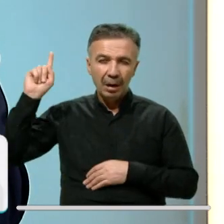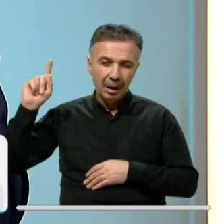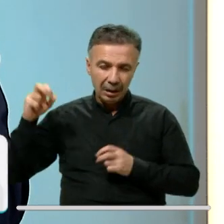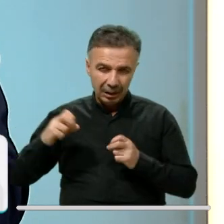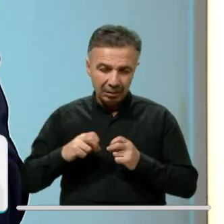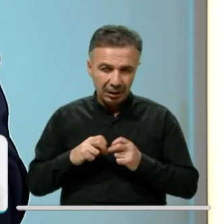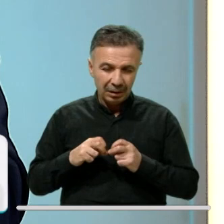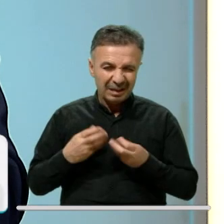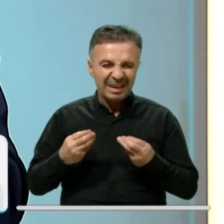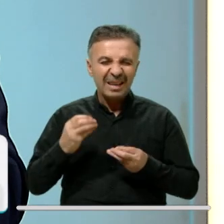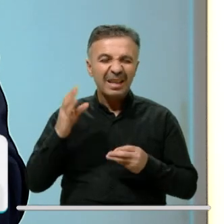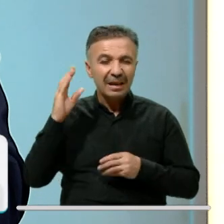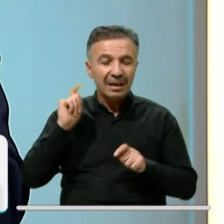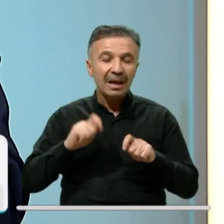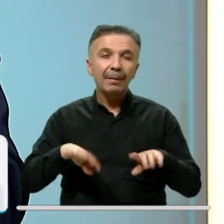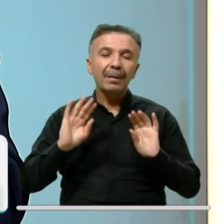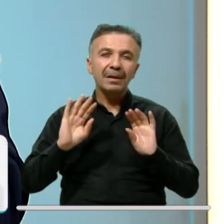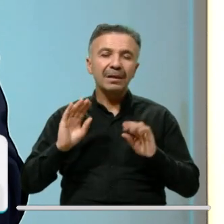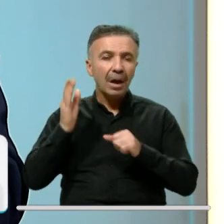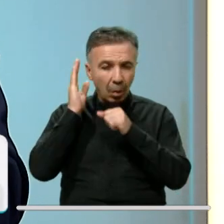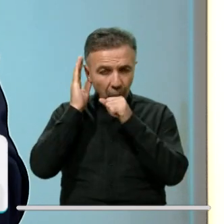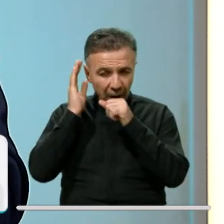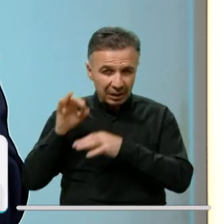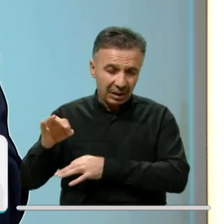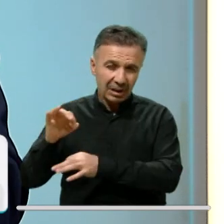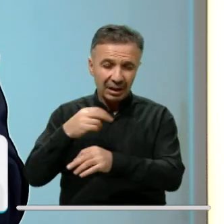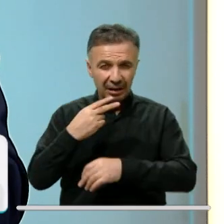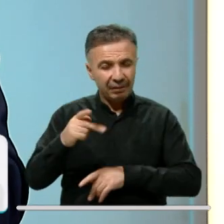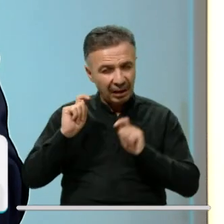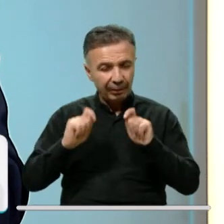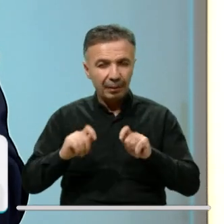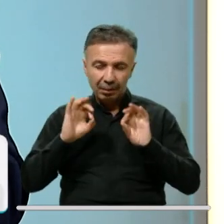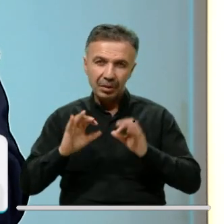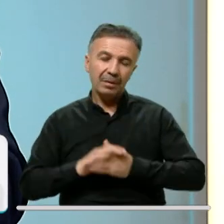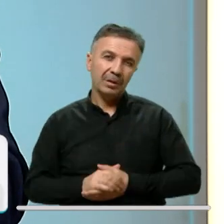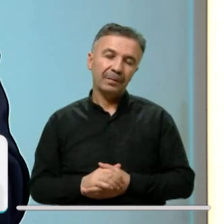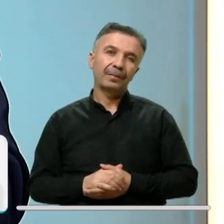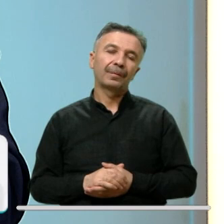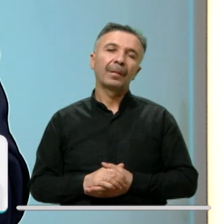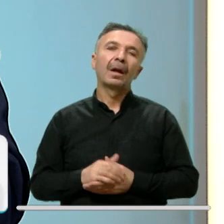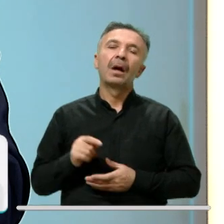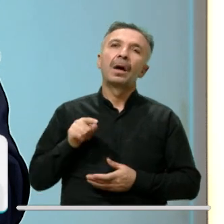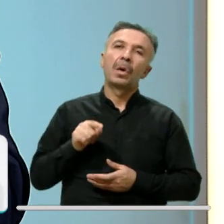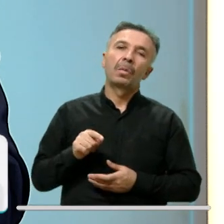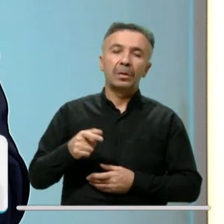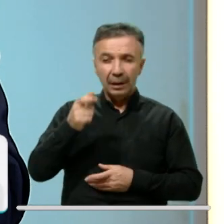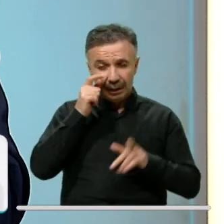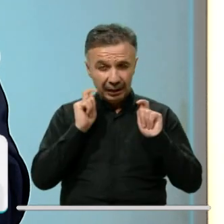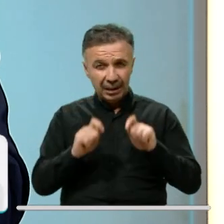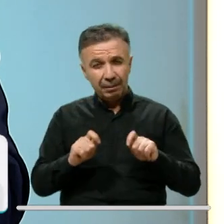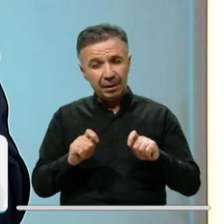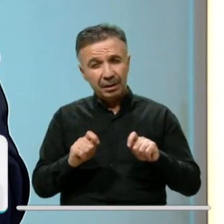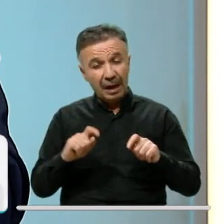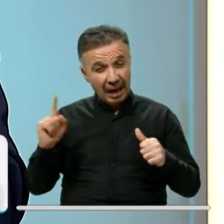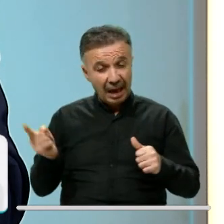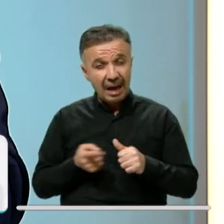telaffuz edemezler, yapamazlar diye müezzinler tarafından bu yapılmaya başlanmıştır. Burada dikkat edeceğimiz